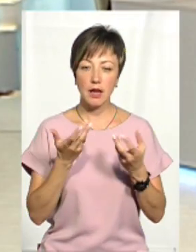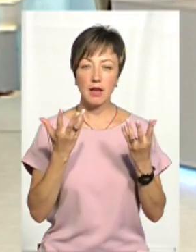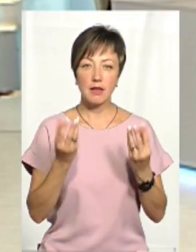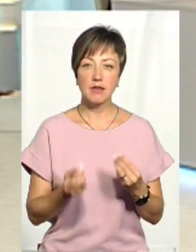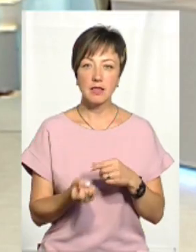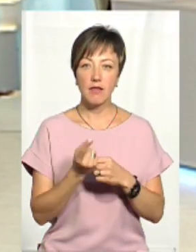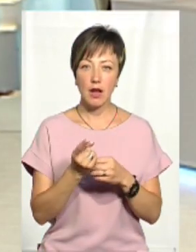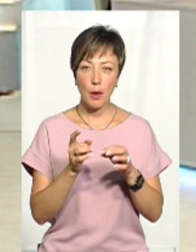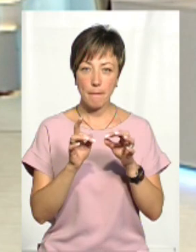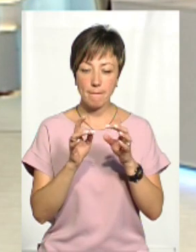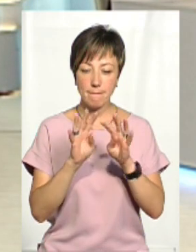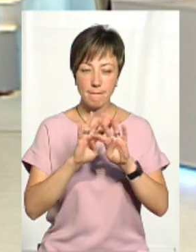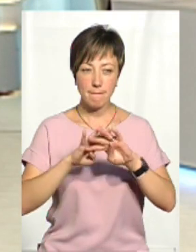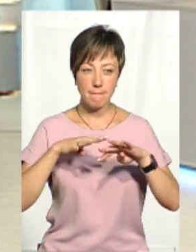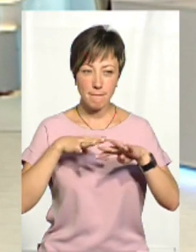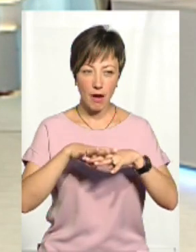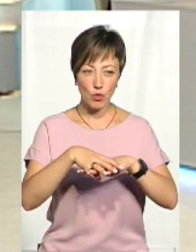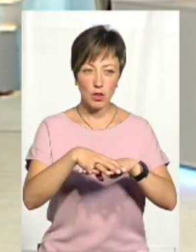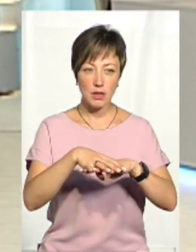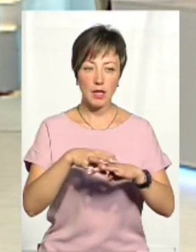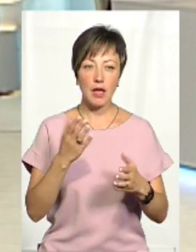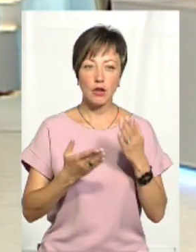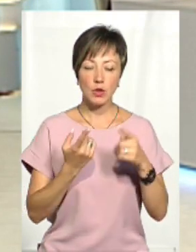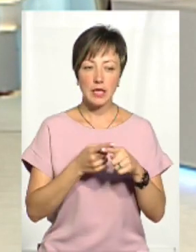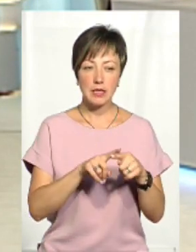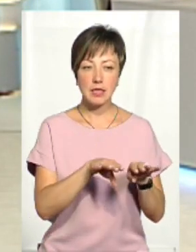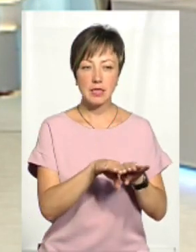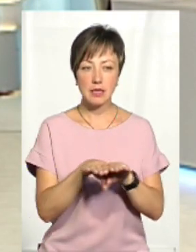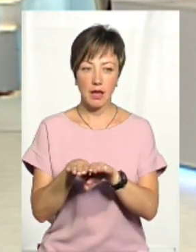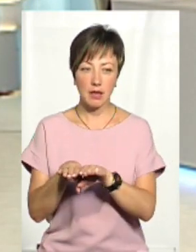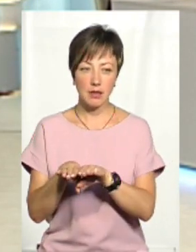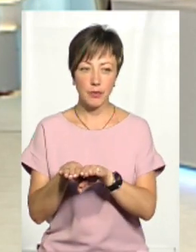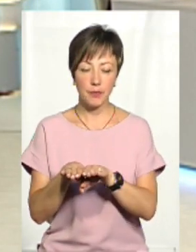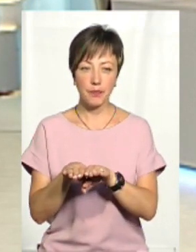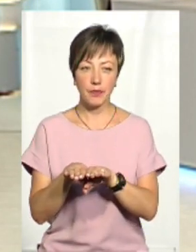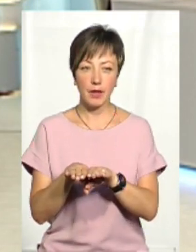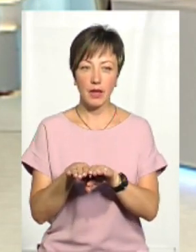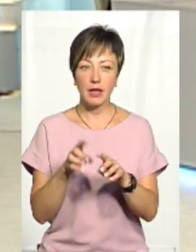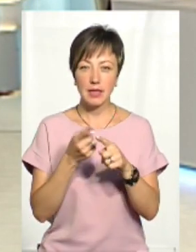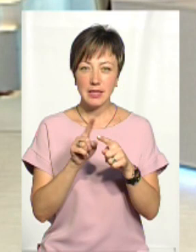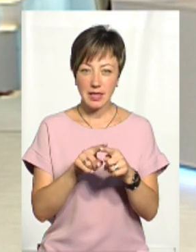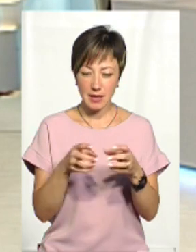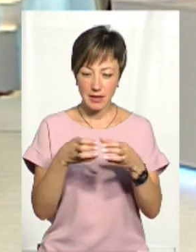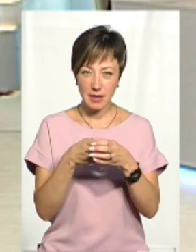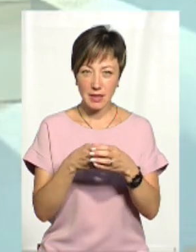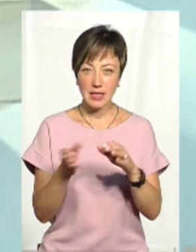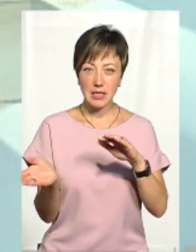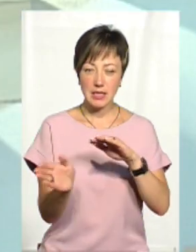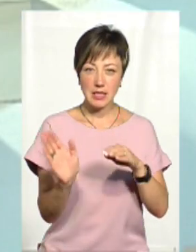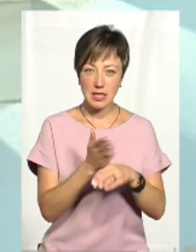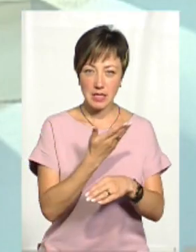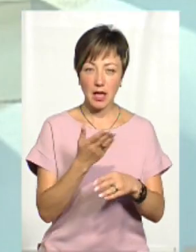днів з'являється павутинка. І от якщо на цій стадії ці гнізда зрізати і